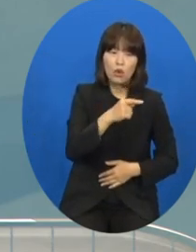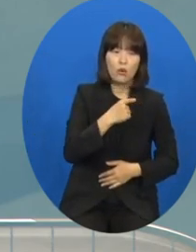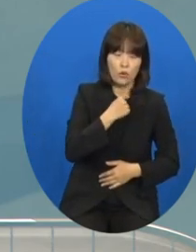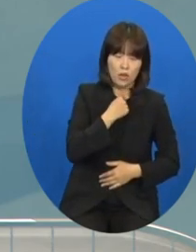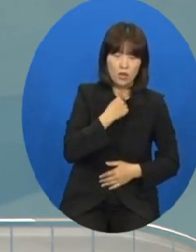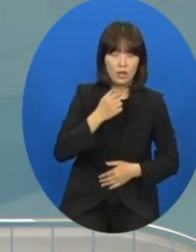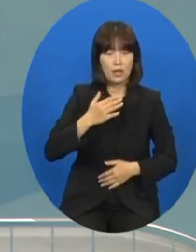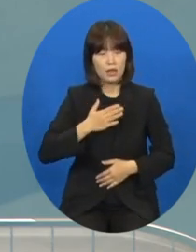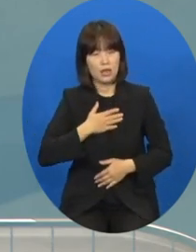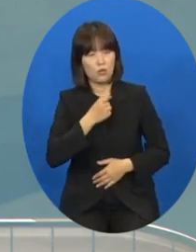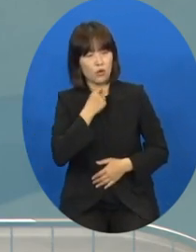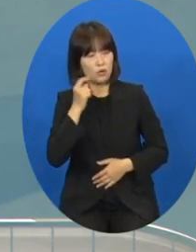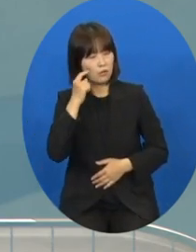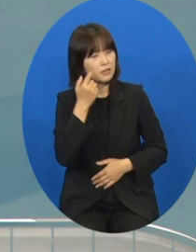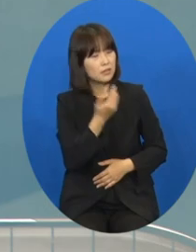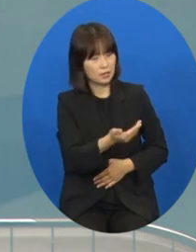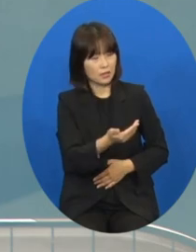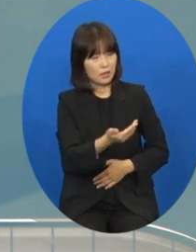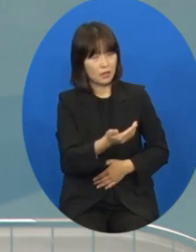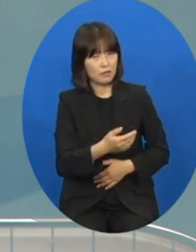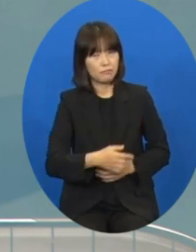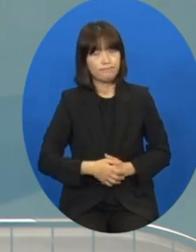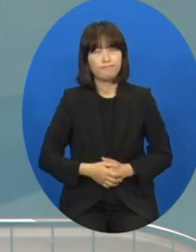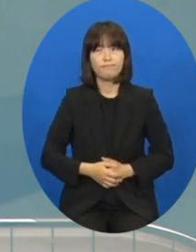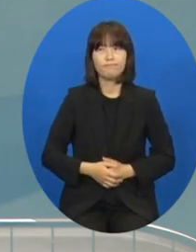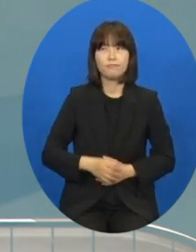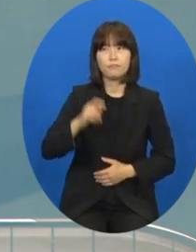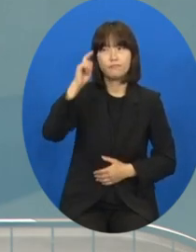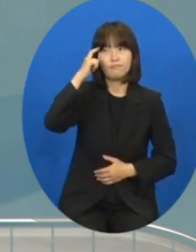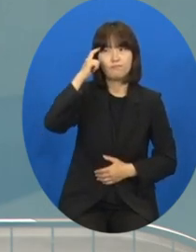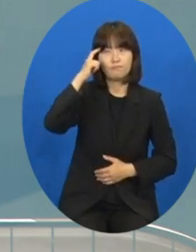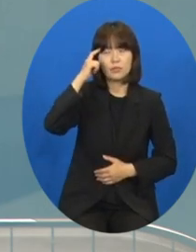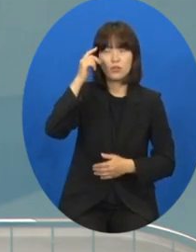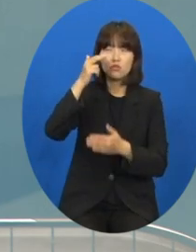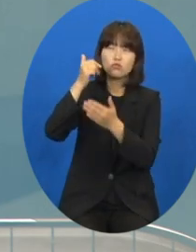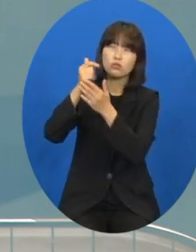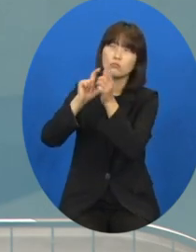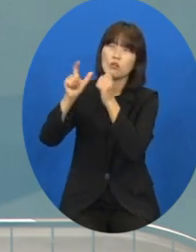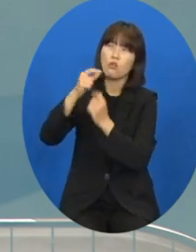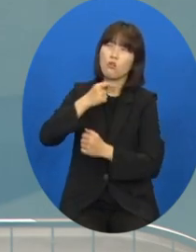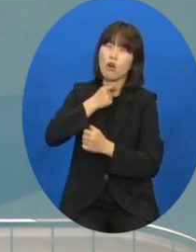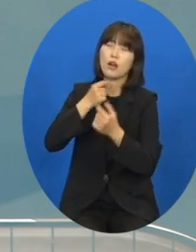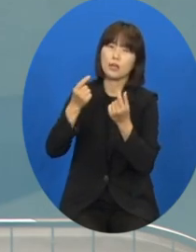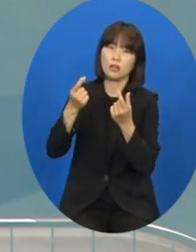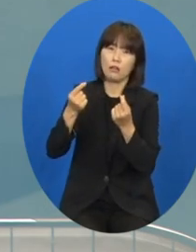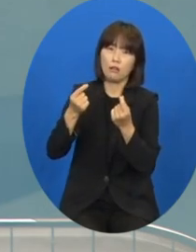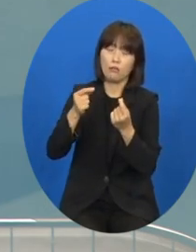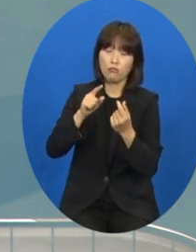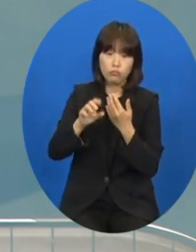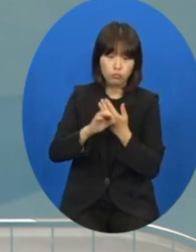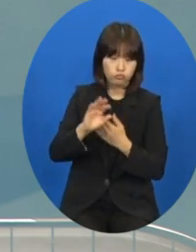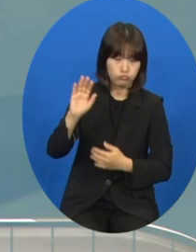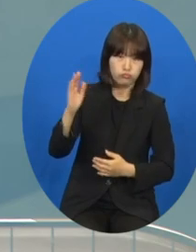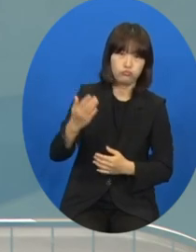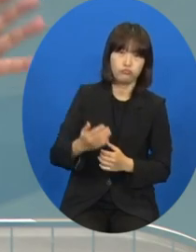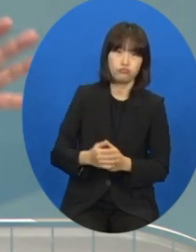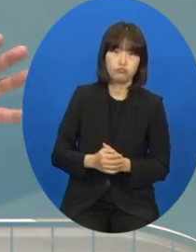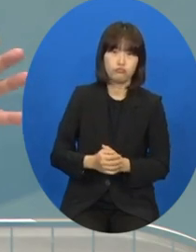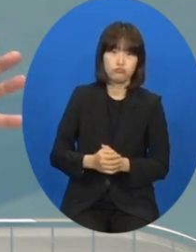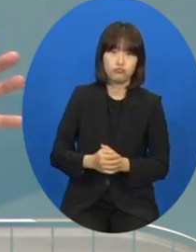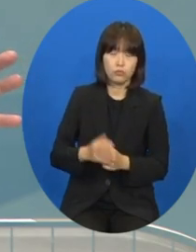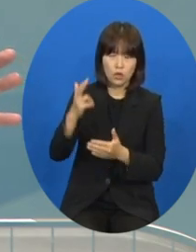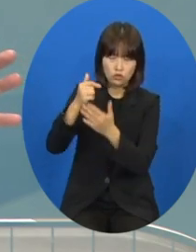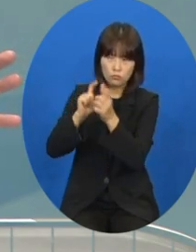원하는 것이겠느냐. 생각해 보니까 주님이 더 원하시겠더래요. 그러면 된 거죠. 주님이